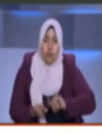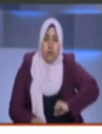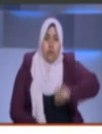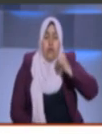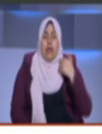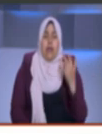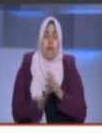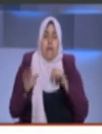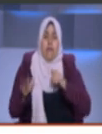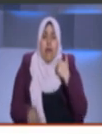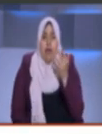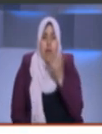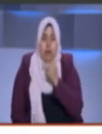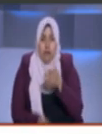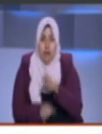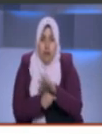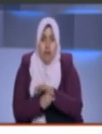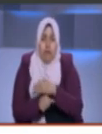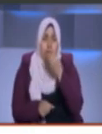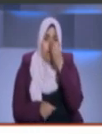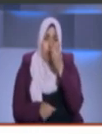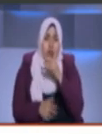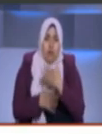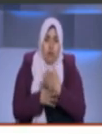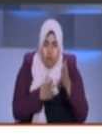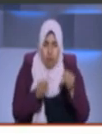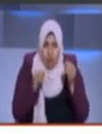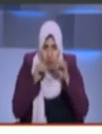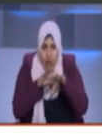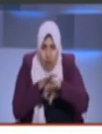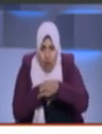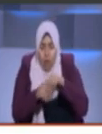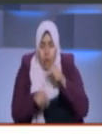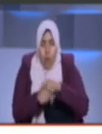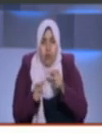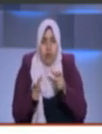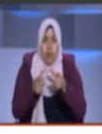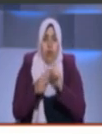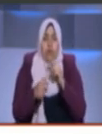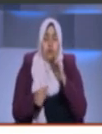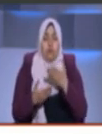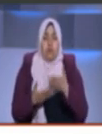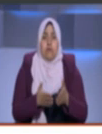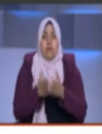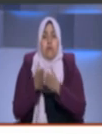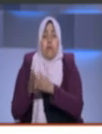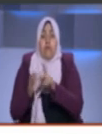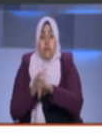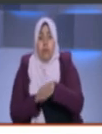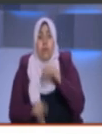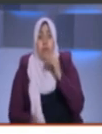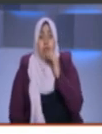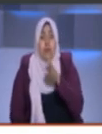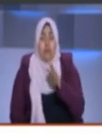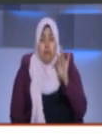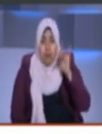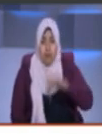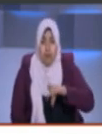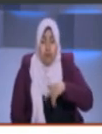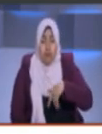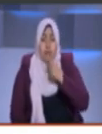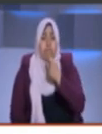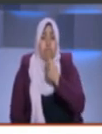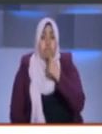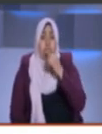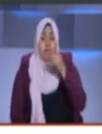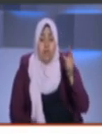حالات الوفيات، وهو ما لا يمكن أن نضع له وقت معين. يأتي هذا في الوقت أنه إذا لم تتمكن بريطانيا حتى الآن